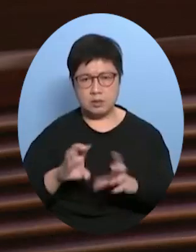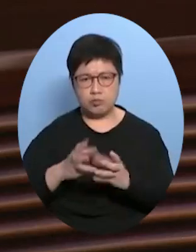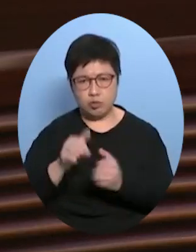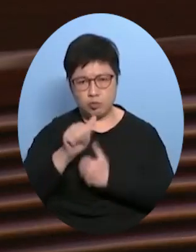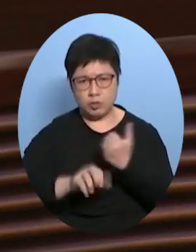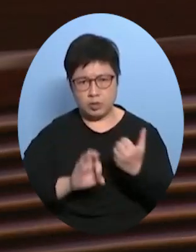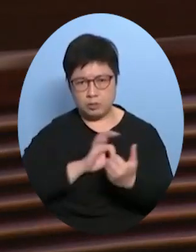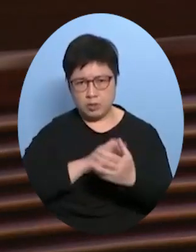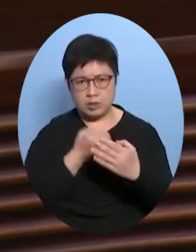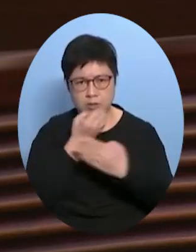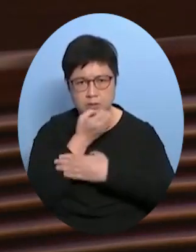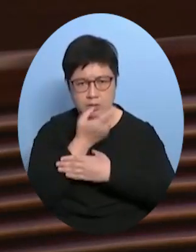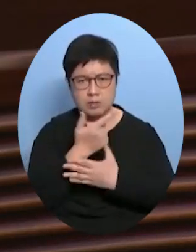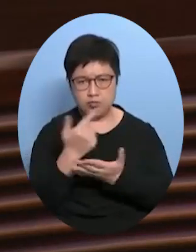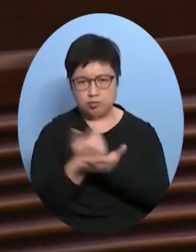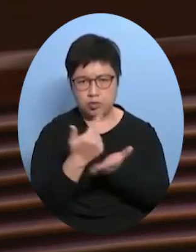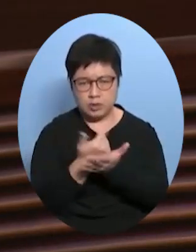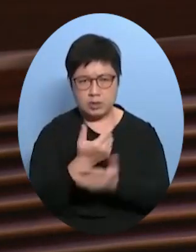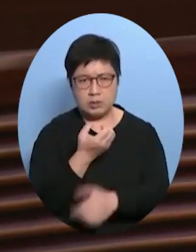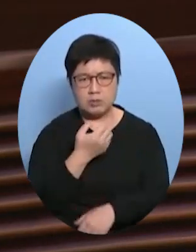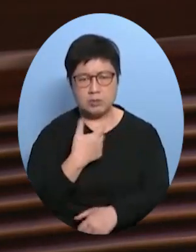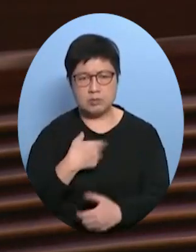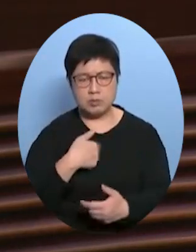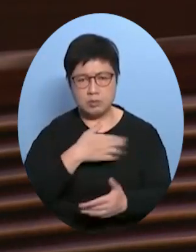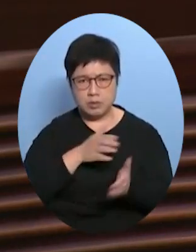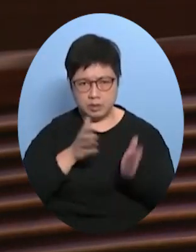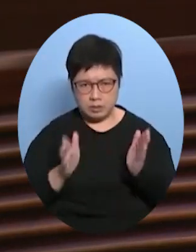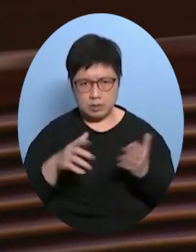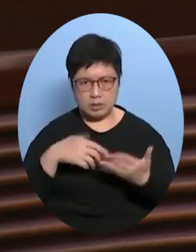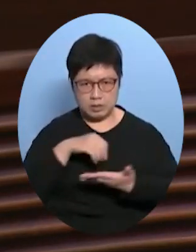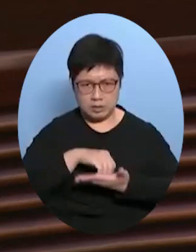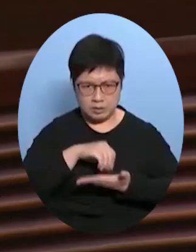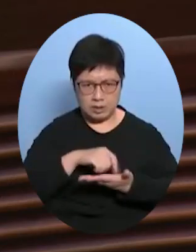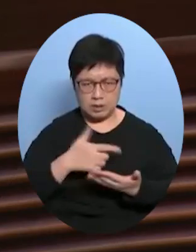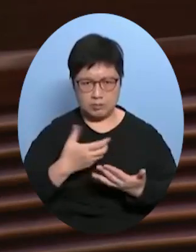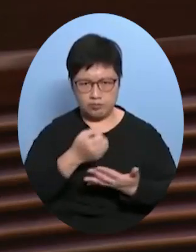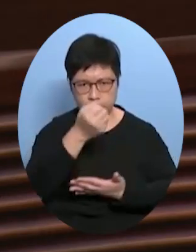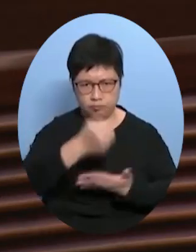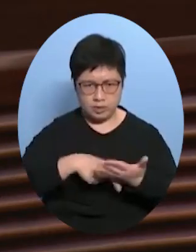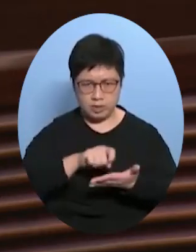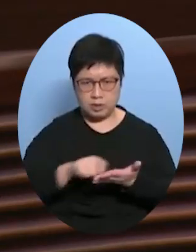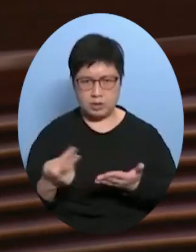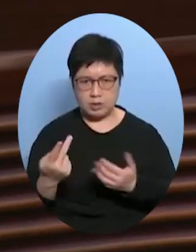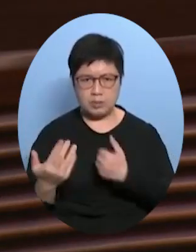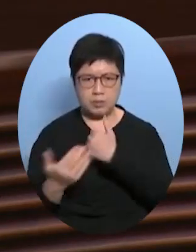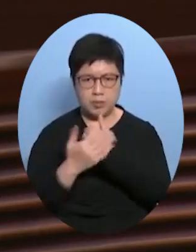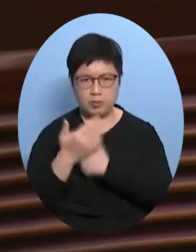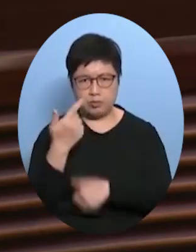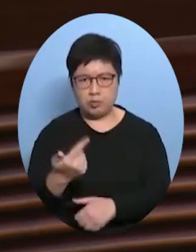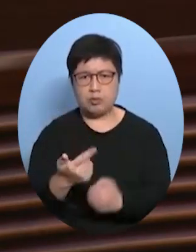員會上亦都提出了很多寶貴意見，對我們制定今次的條例草案有著莫大的幫